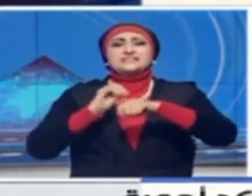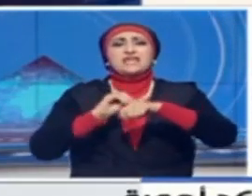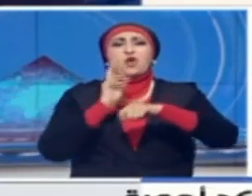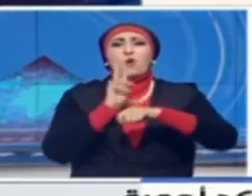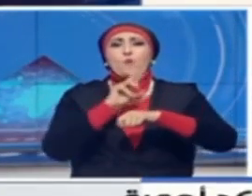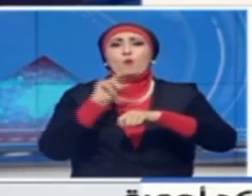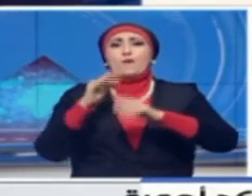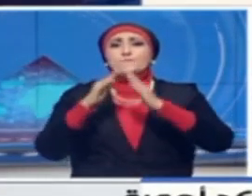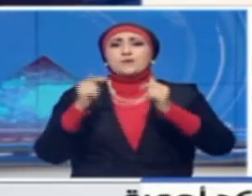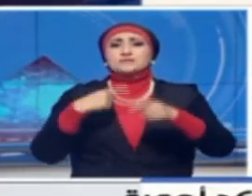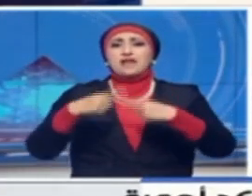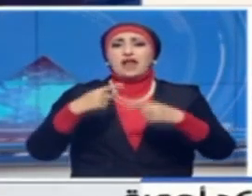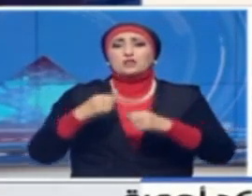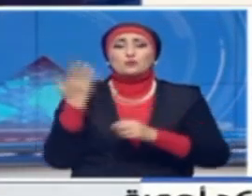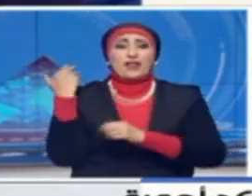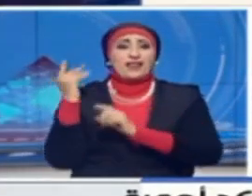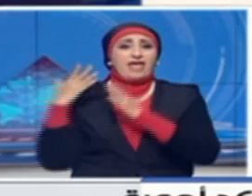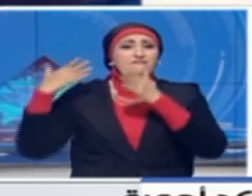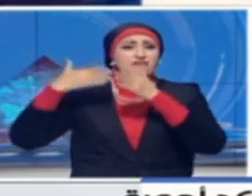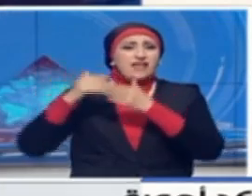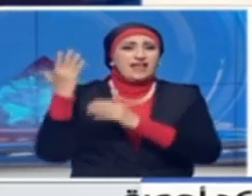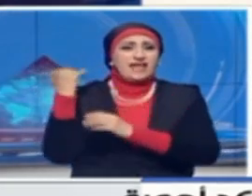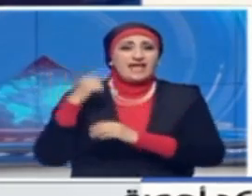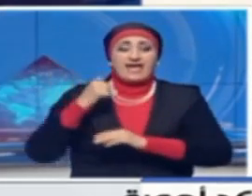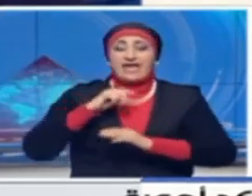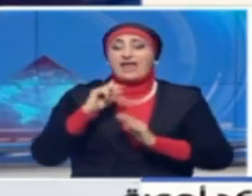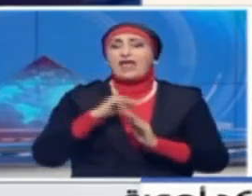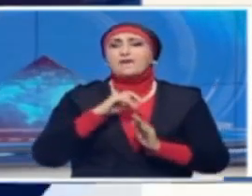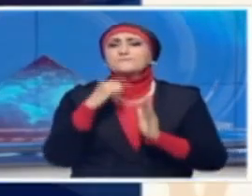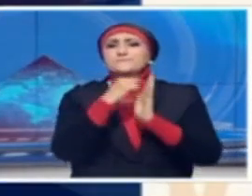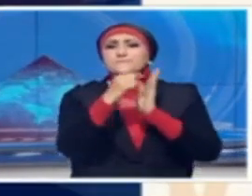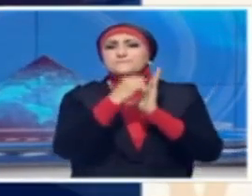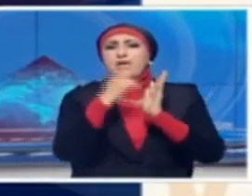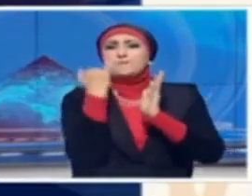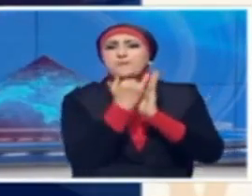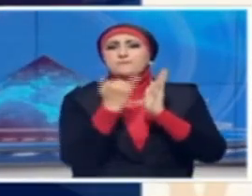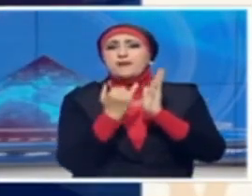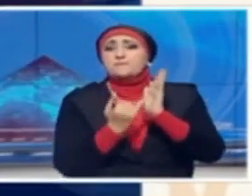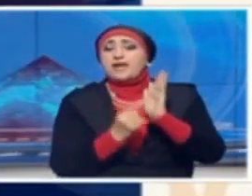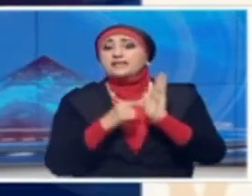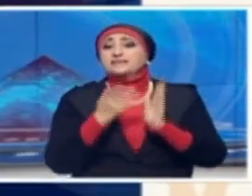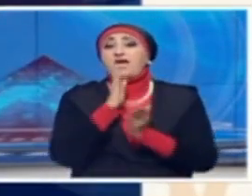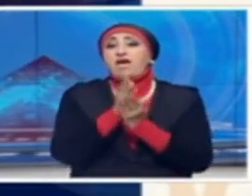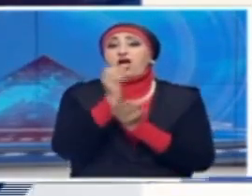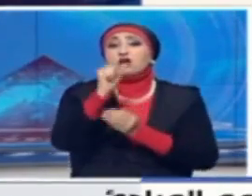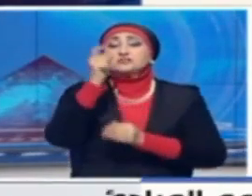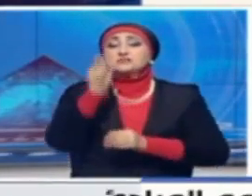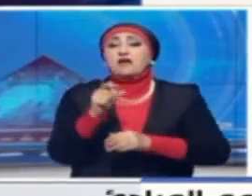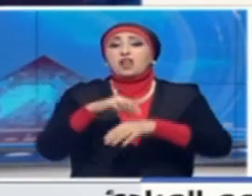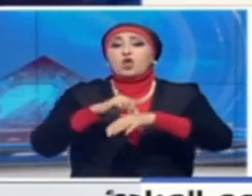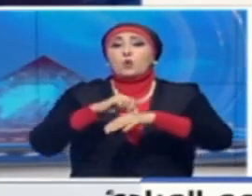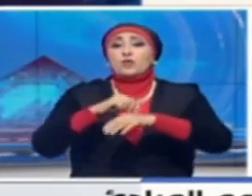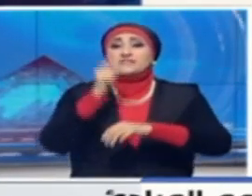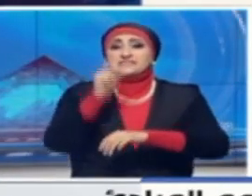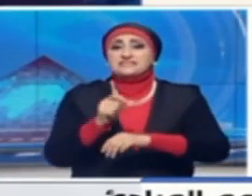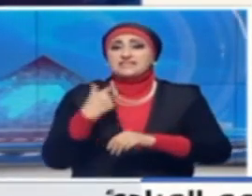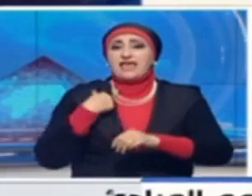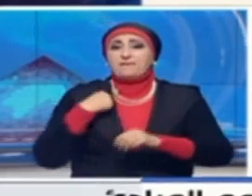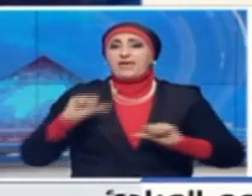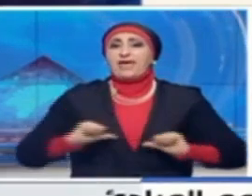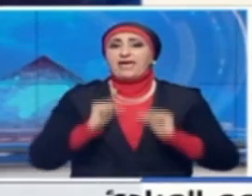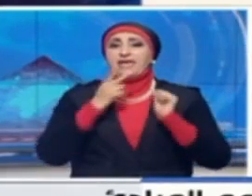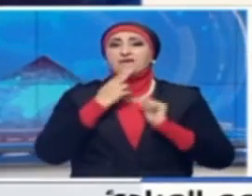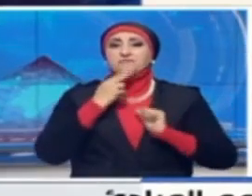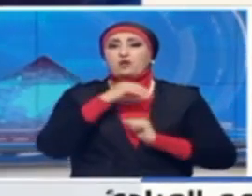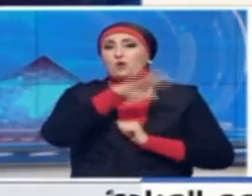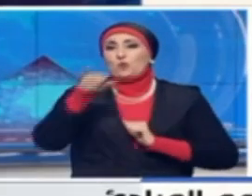أن مصر استطاعت خلال الفترة الأخيرة ترسيخ أهم المبادئ الأساسية لحقوق الإنسان بتوفير حياة كريمة